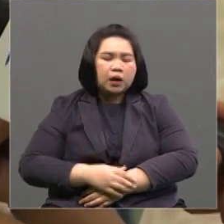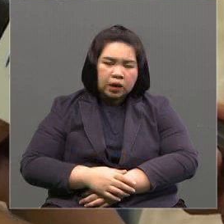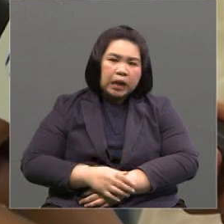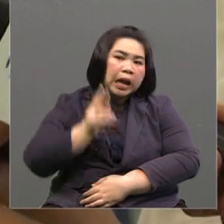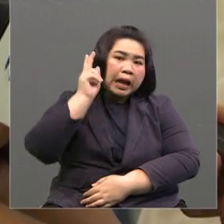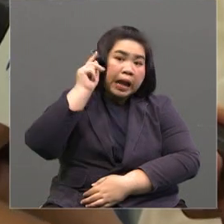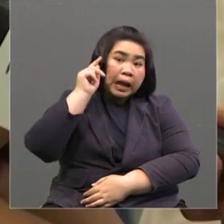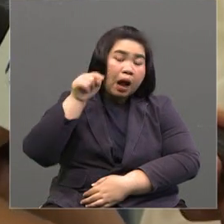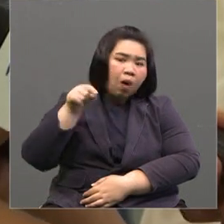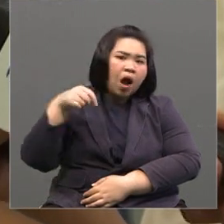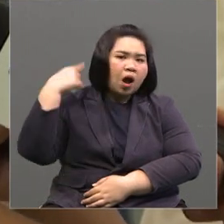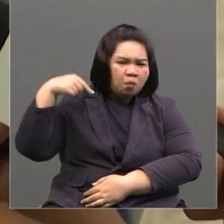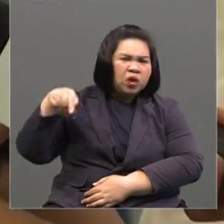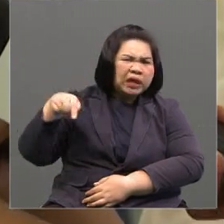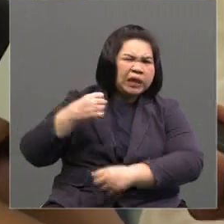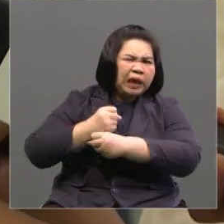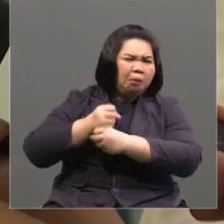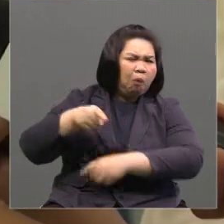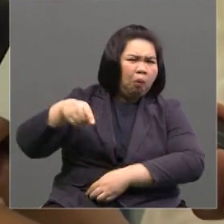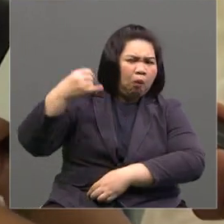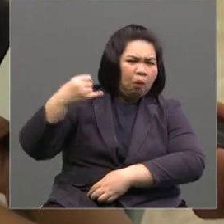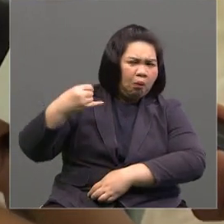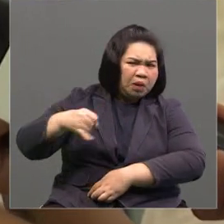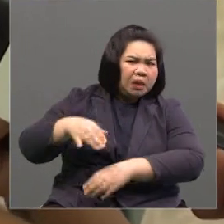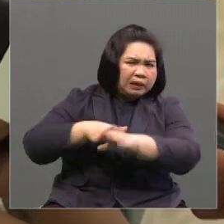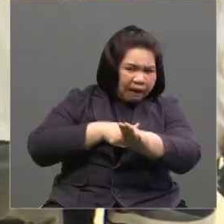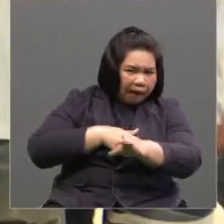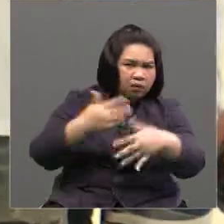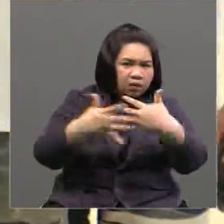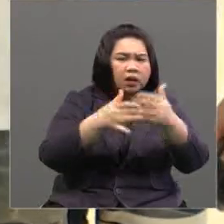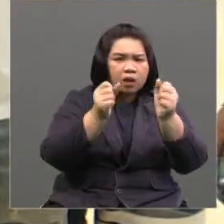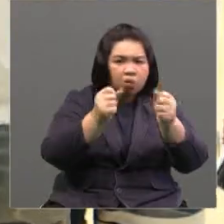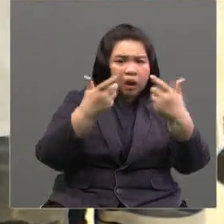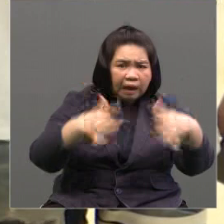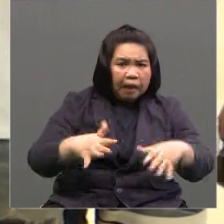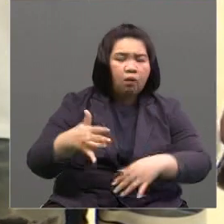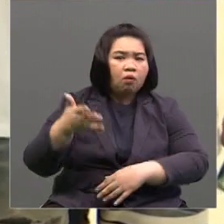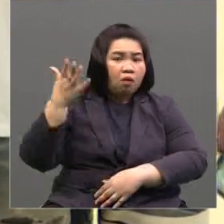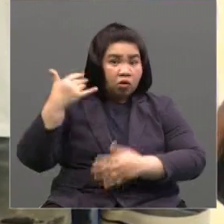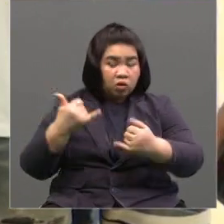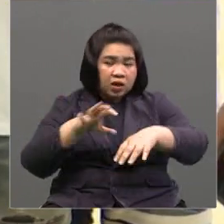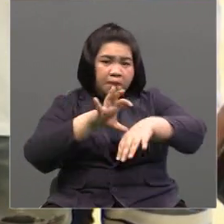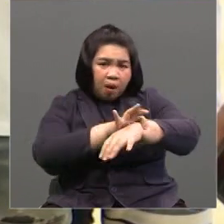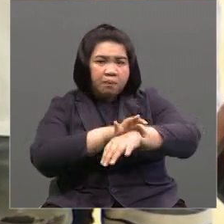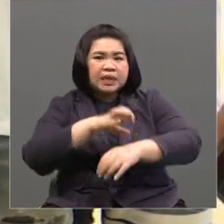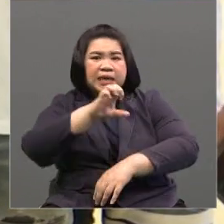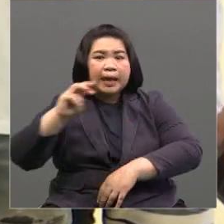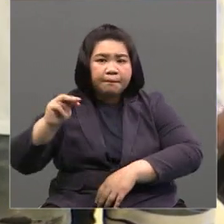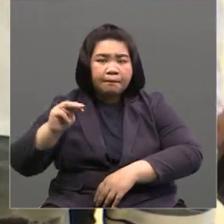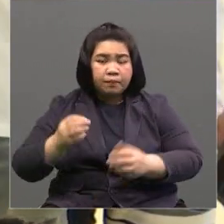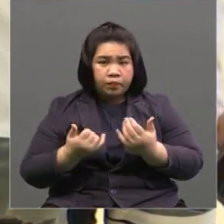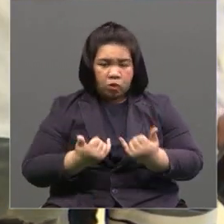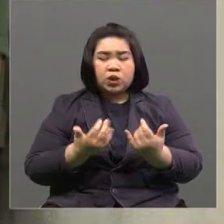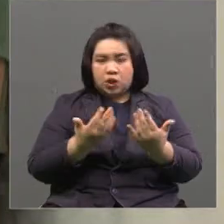ทราบเนี่ยผู้ต้องหาทำแบบนี้มานานแล้วแล้วก็เคยถูกจับติดคุกไปแล้วด้วยอยู่ระหว่างใส่กำไร EM ค่ะหลัง